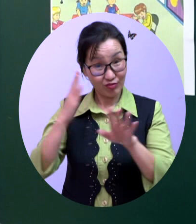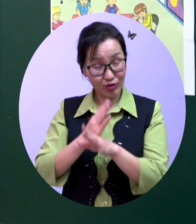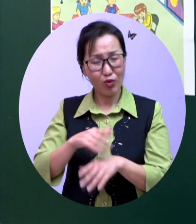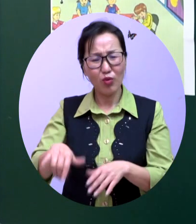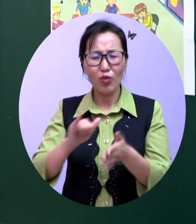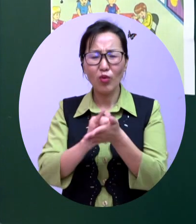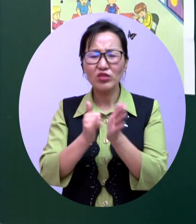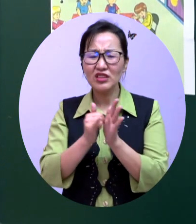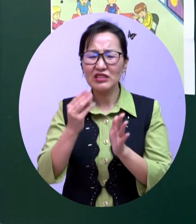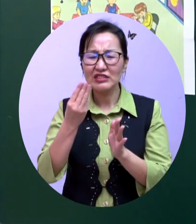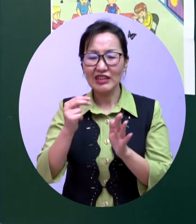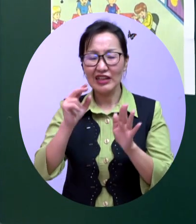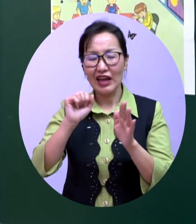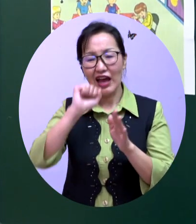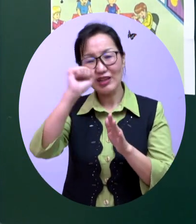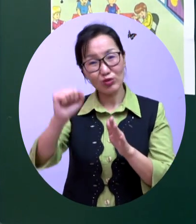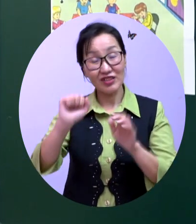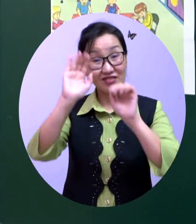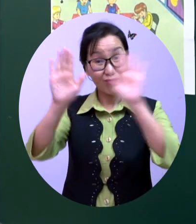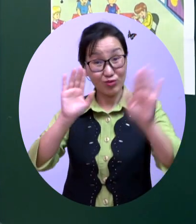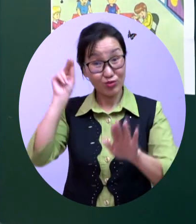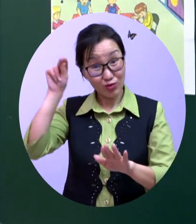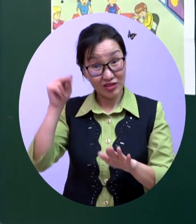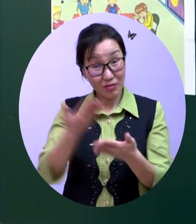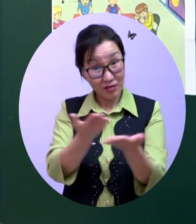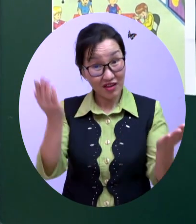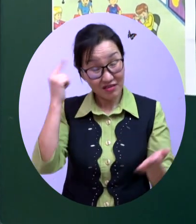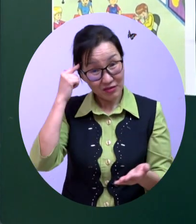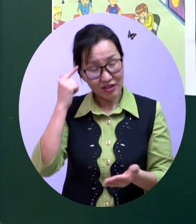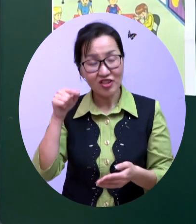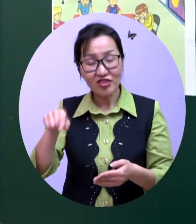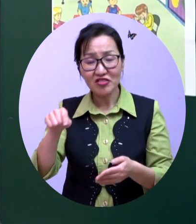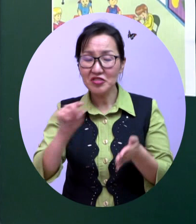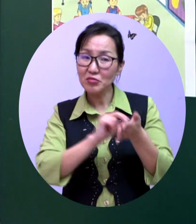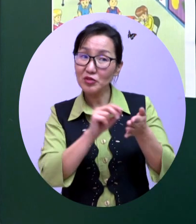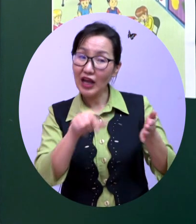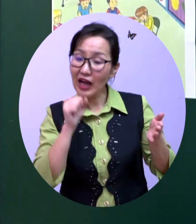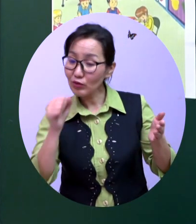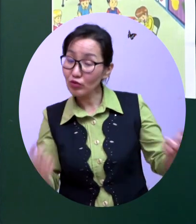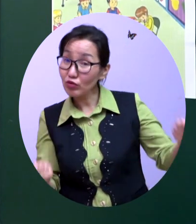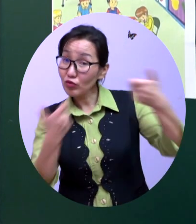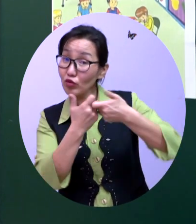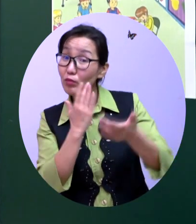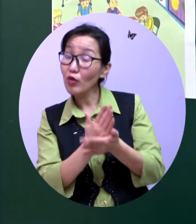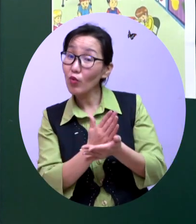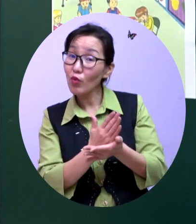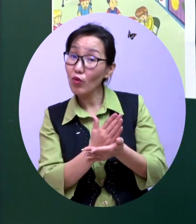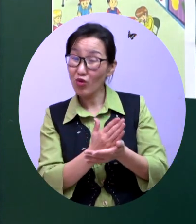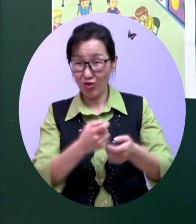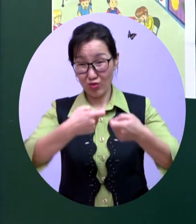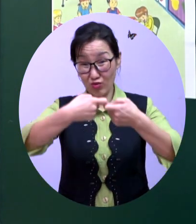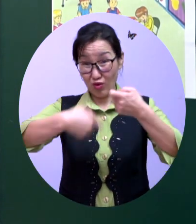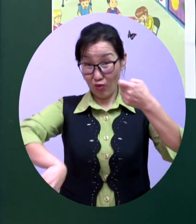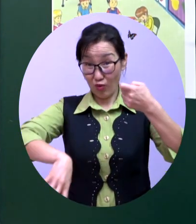шалтгааны асуултуудыг тавьж сурсан байгаа. За, тэгвэл энэ бичвэрүүдэд энэ асуултууд тохирч байна уу?